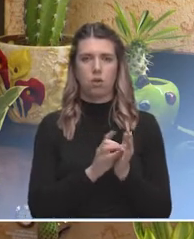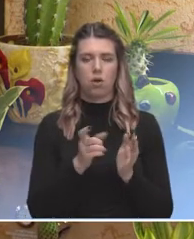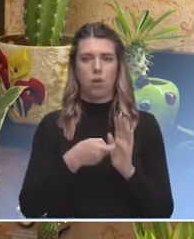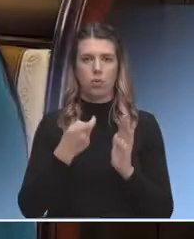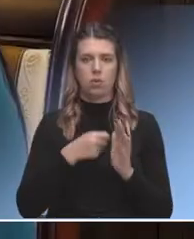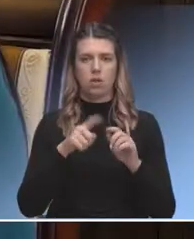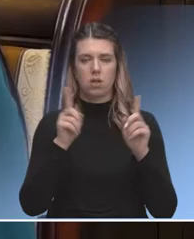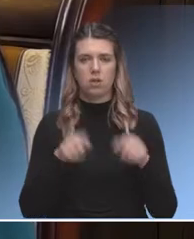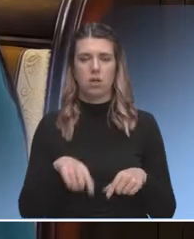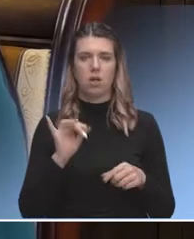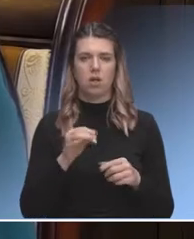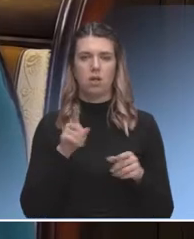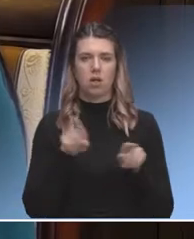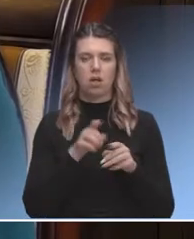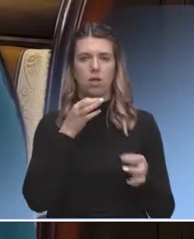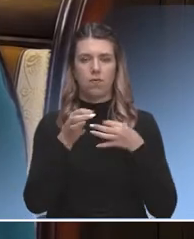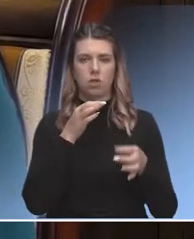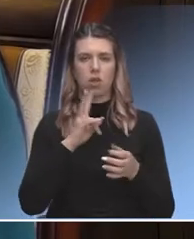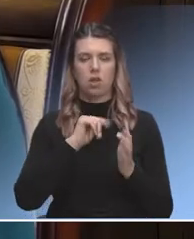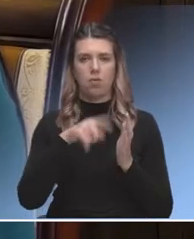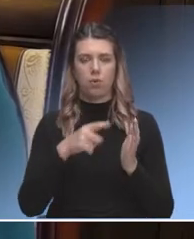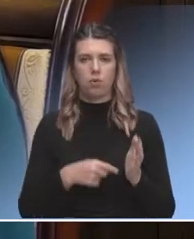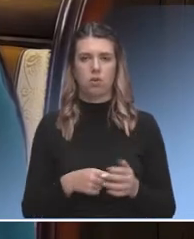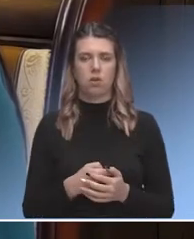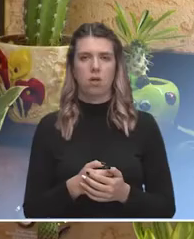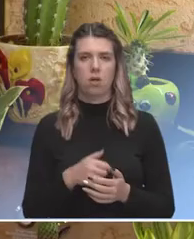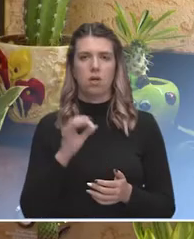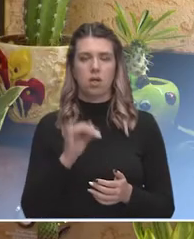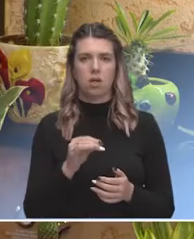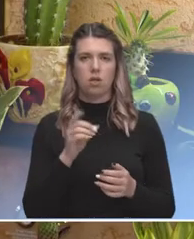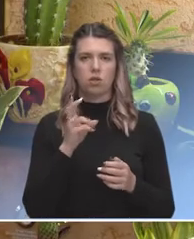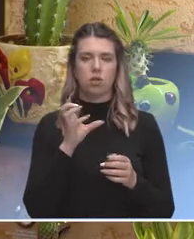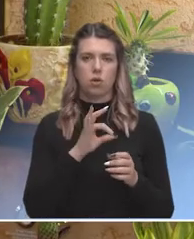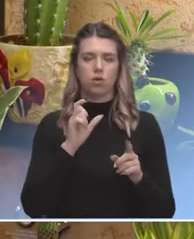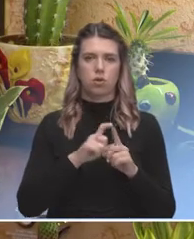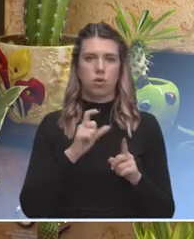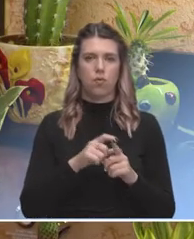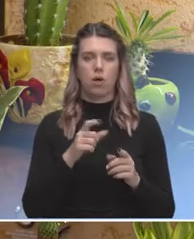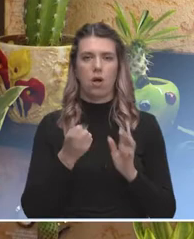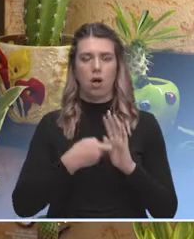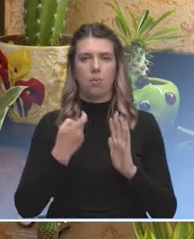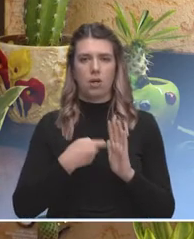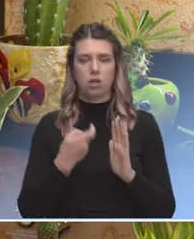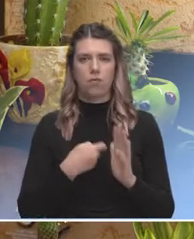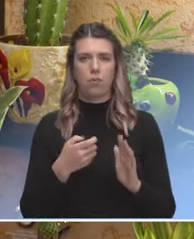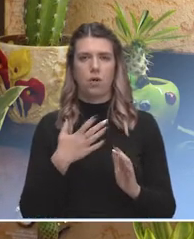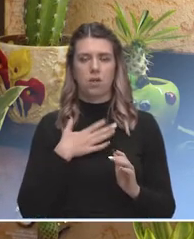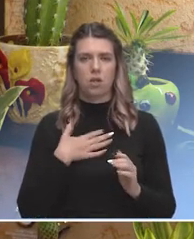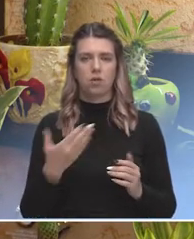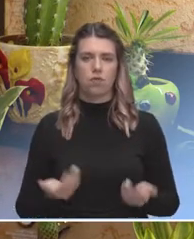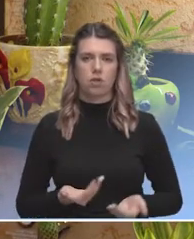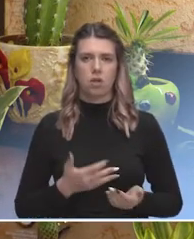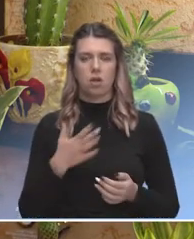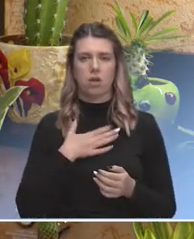электронный опросный лист или так отвечает переписному персоналу. И со слов опрашиваемого